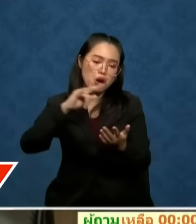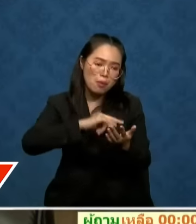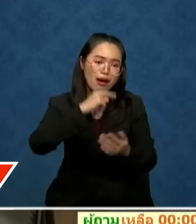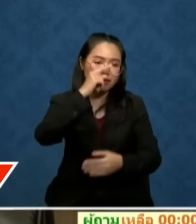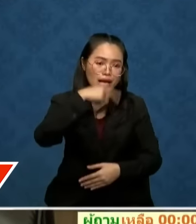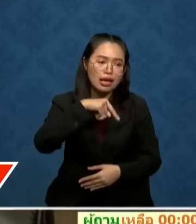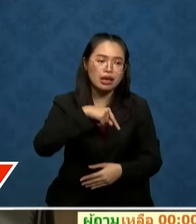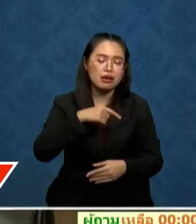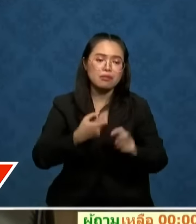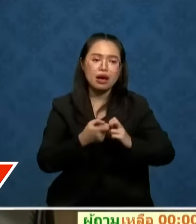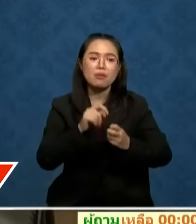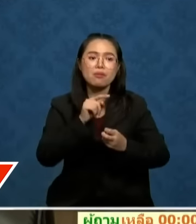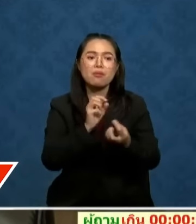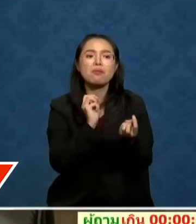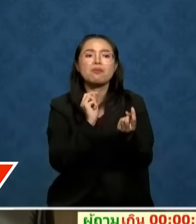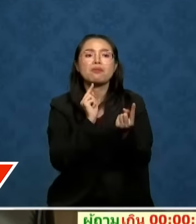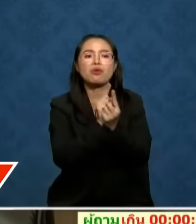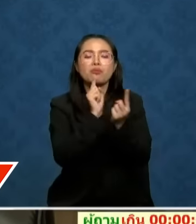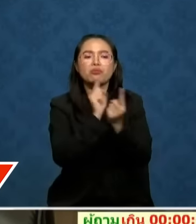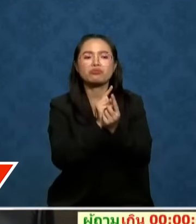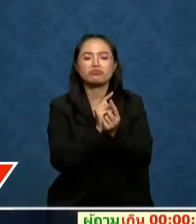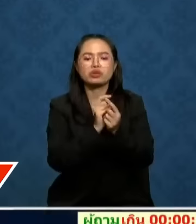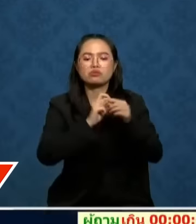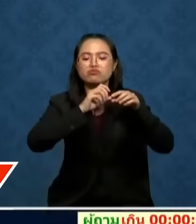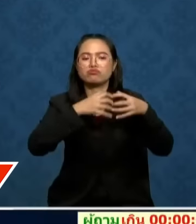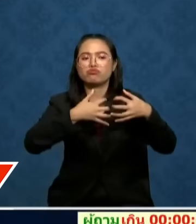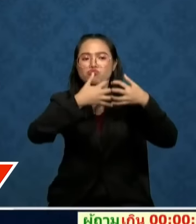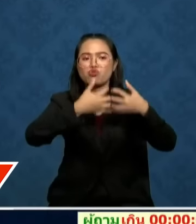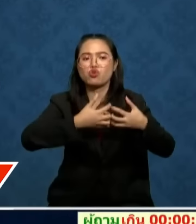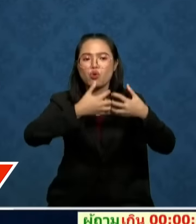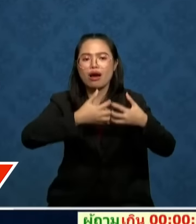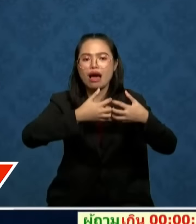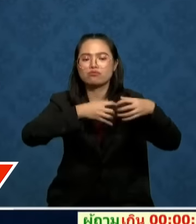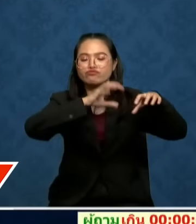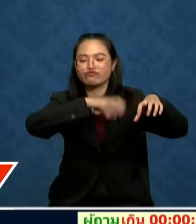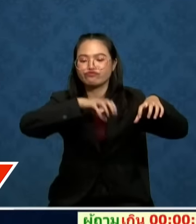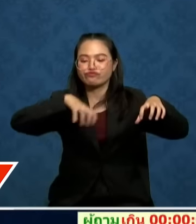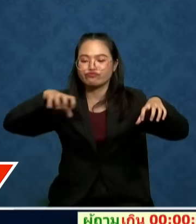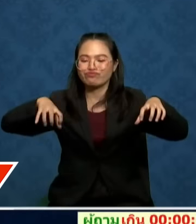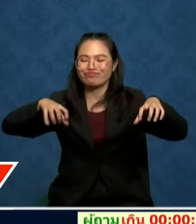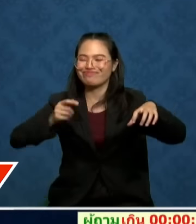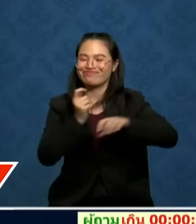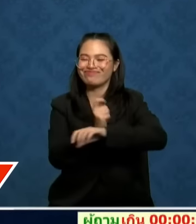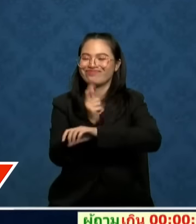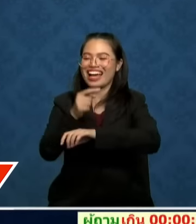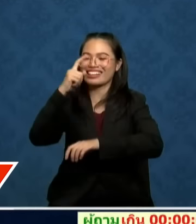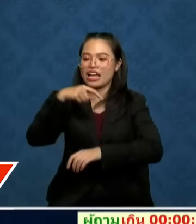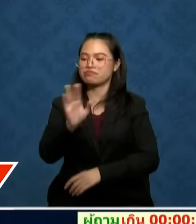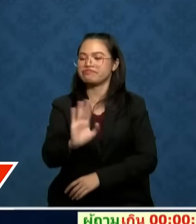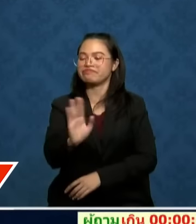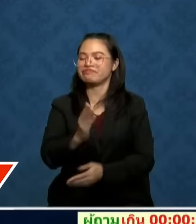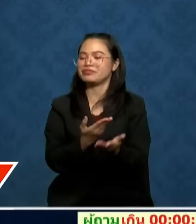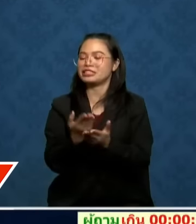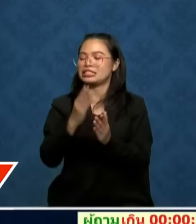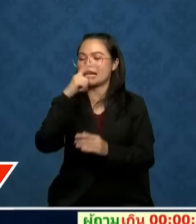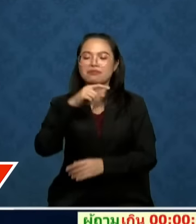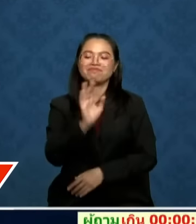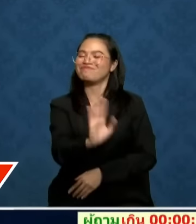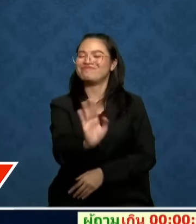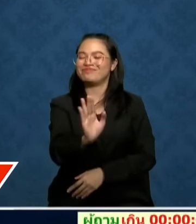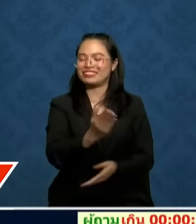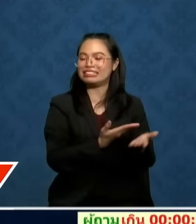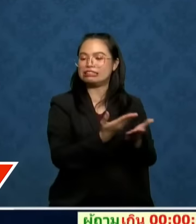ข้างเคียงก็คือนิคมศูนย์เหรียญครับไม่ได้จ้างงานคนไทยไม่ได้ซื้อของไทยและไม่ได้มีการปรับน